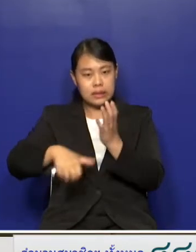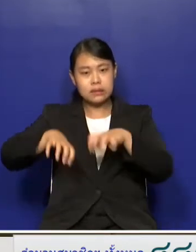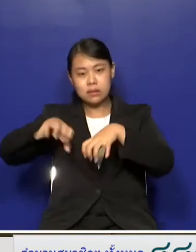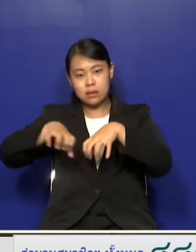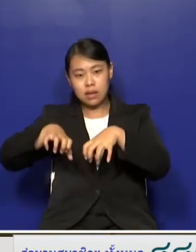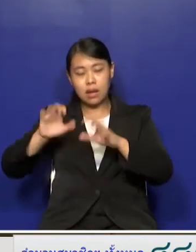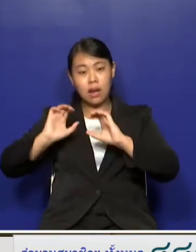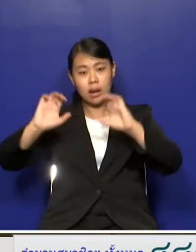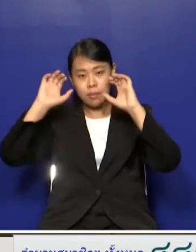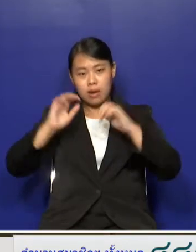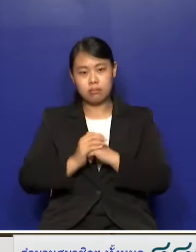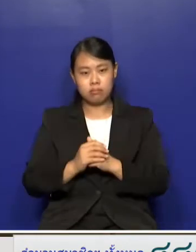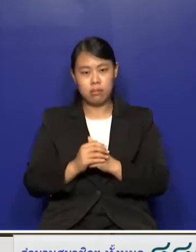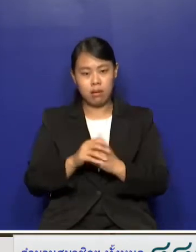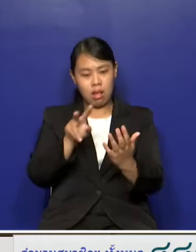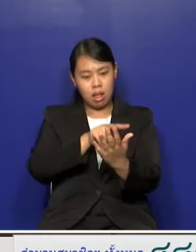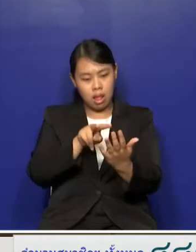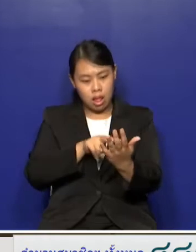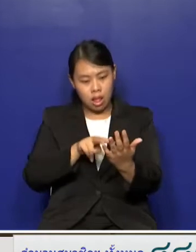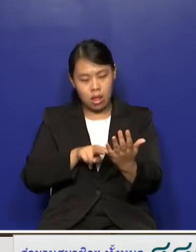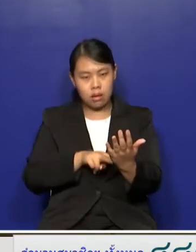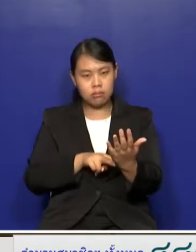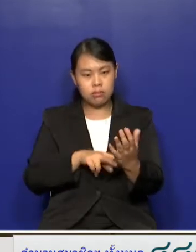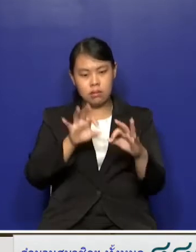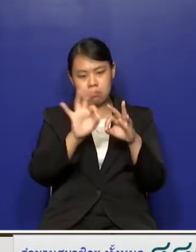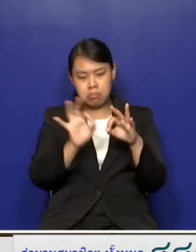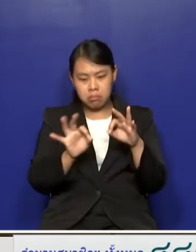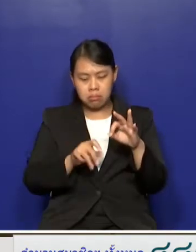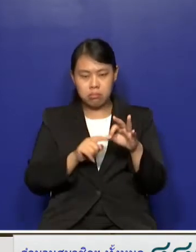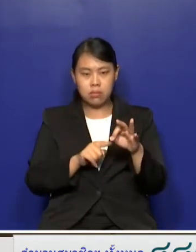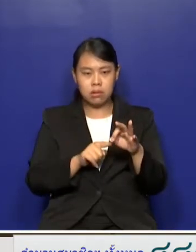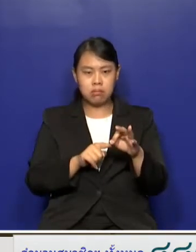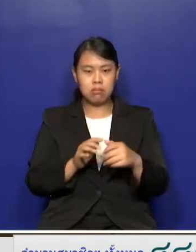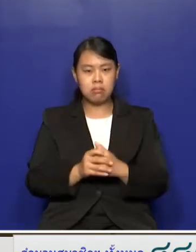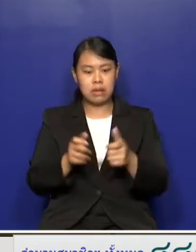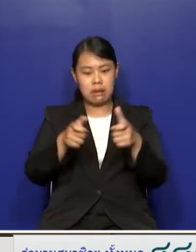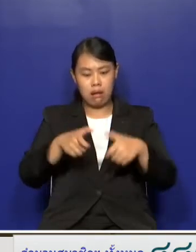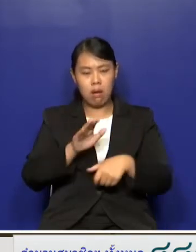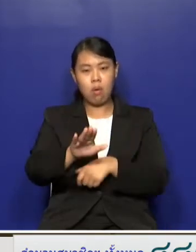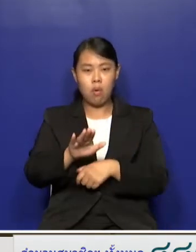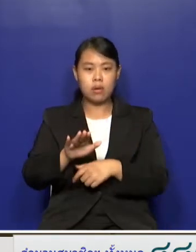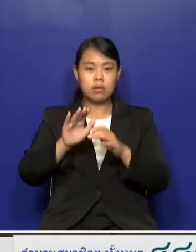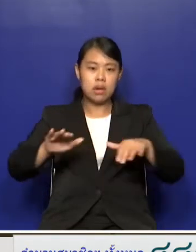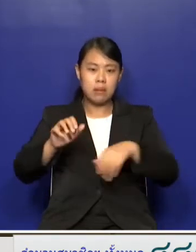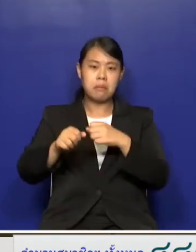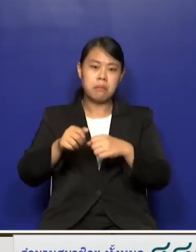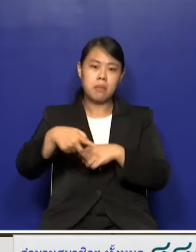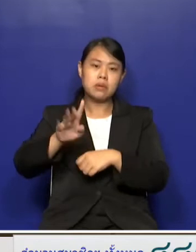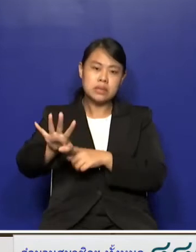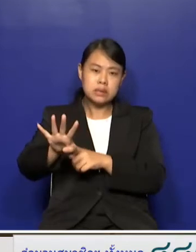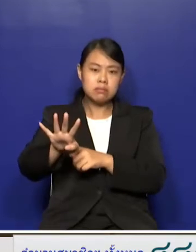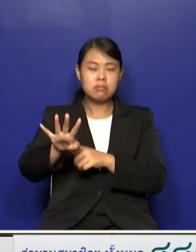นี้ผมกำลังหาแรงงานเรียงความอ่าของเด็กนักเรียนป 4หรือไม่นะครับวันนี้ท่านเอาต้องเอาแรงงาน